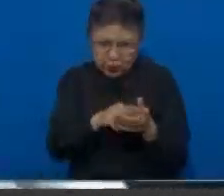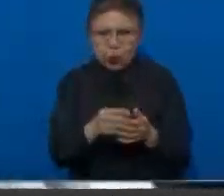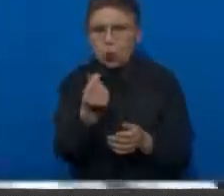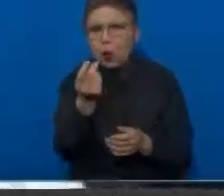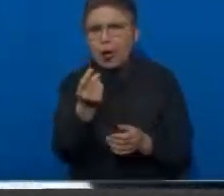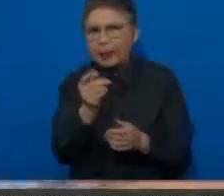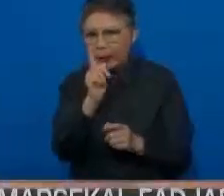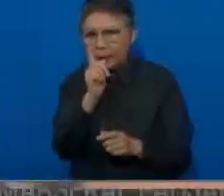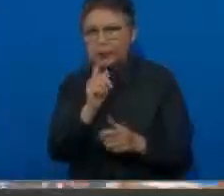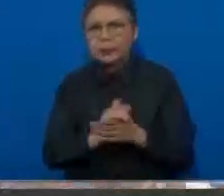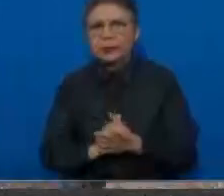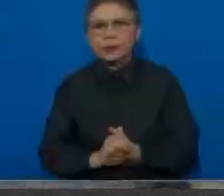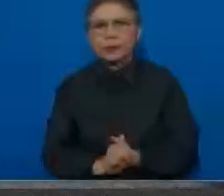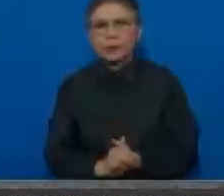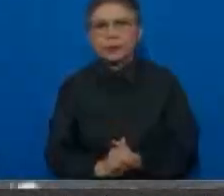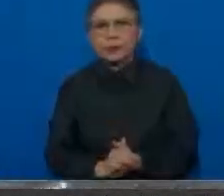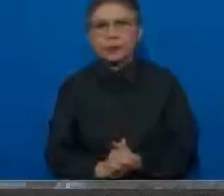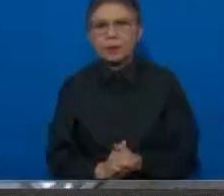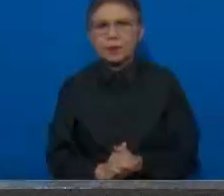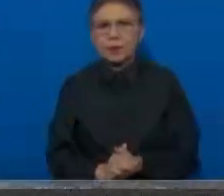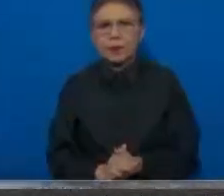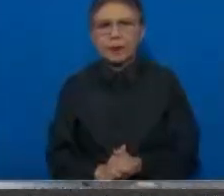tidak bertanggung jawab.